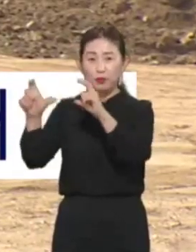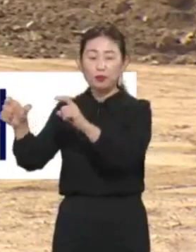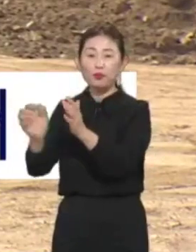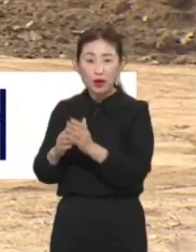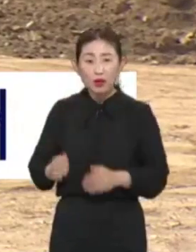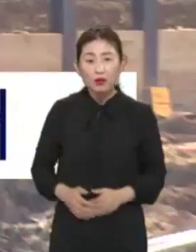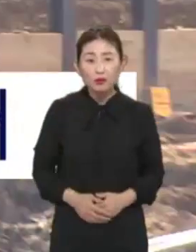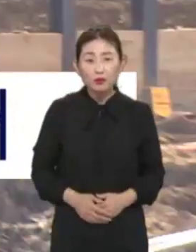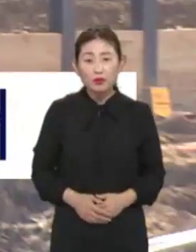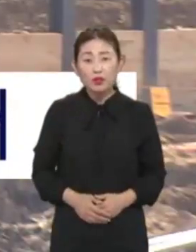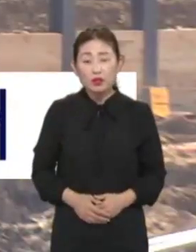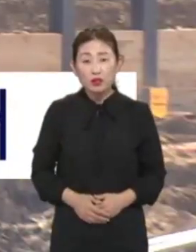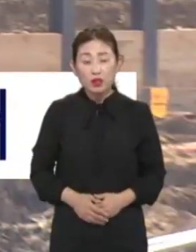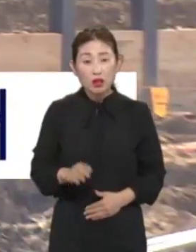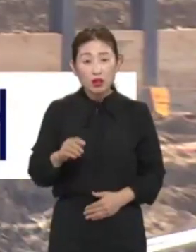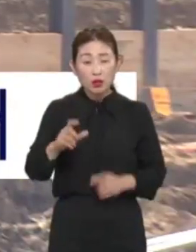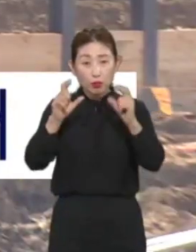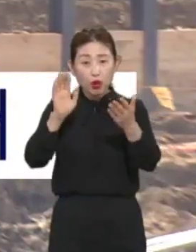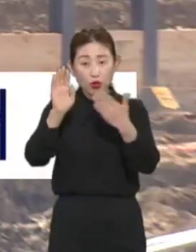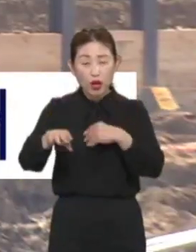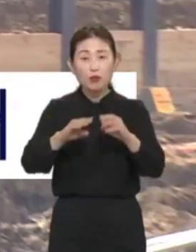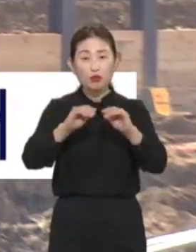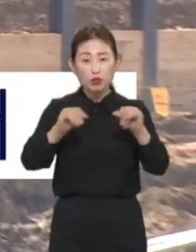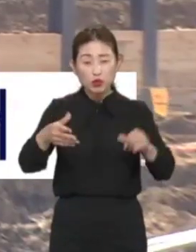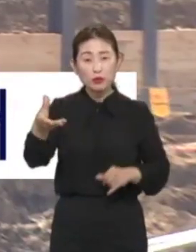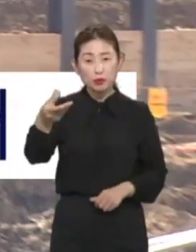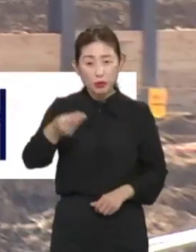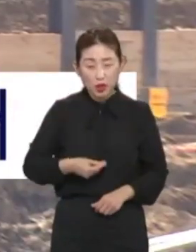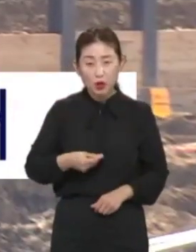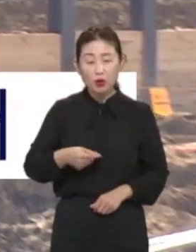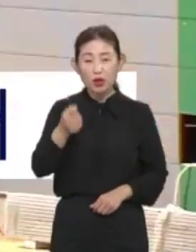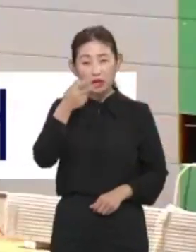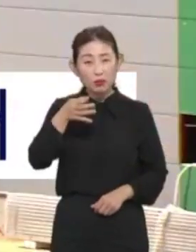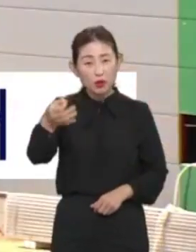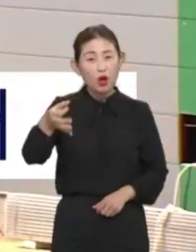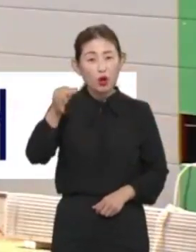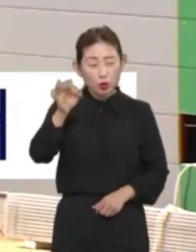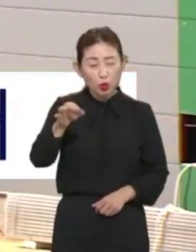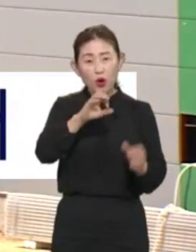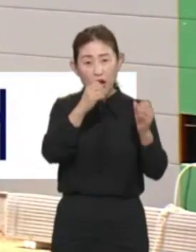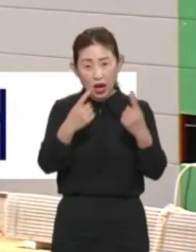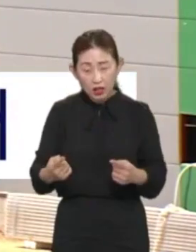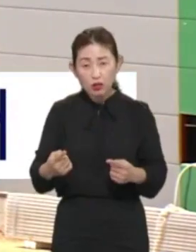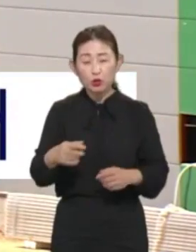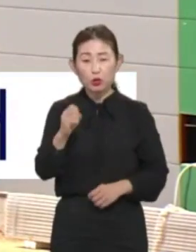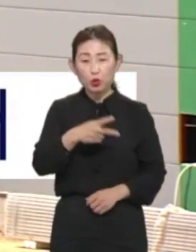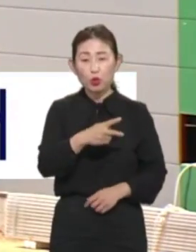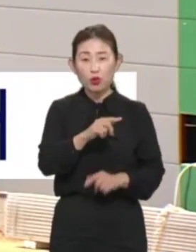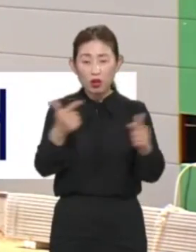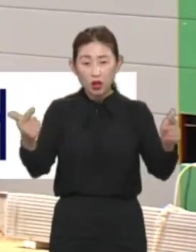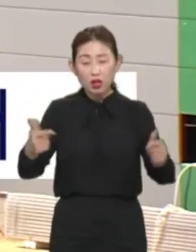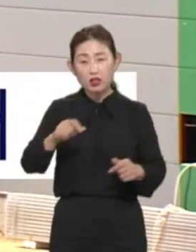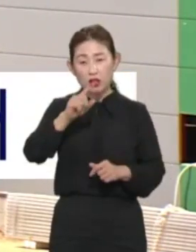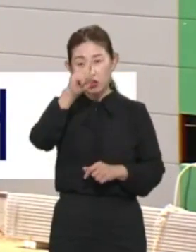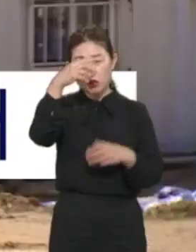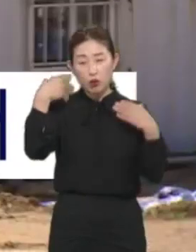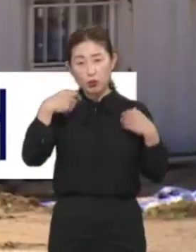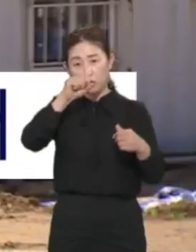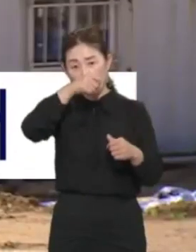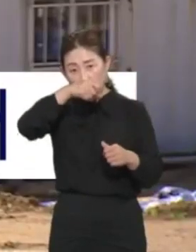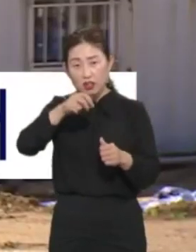됐습니다. 첨단 투자 지구에는 부지 장기 임대와 임대료, 부담금 감면, 지방투자촉진보조금 지원특례